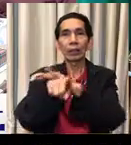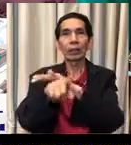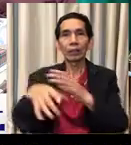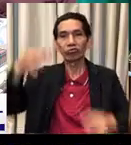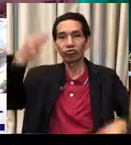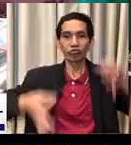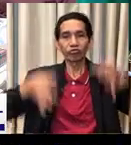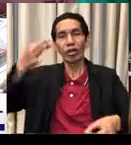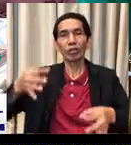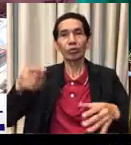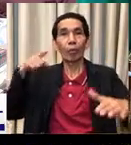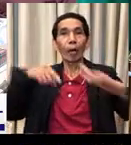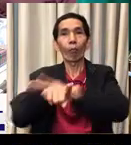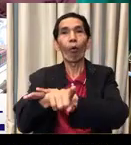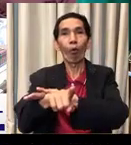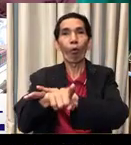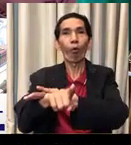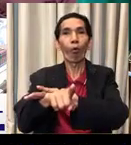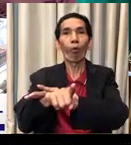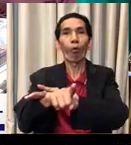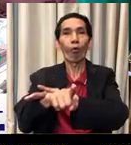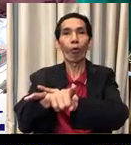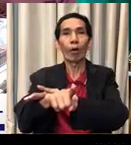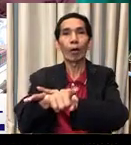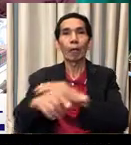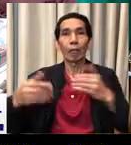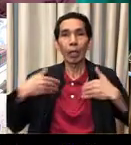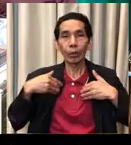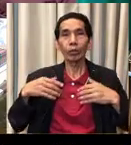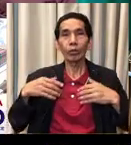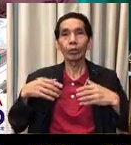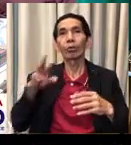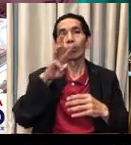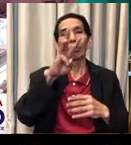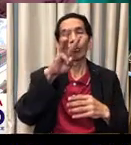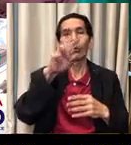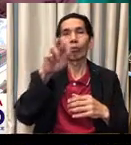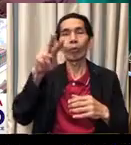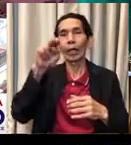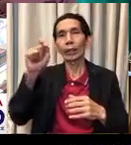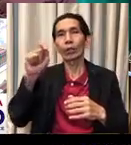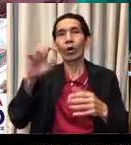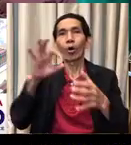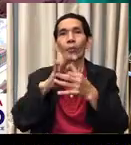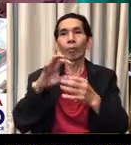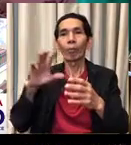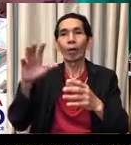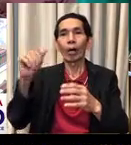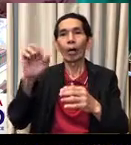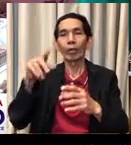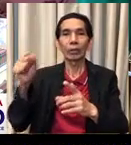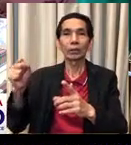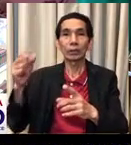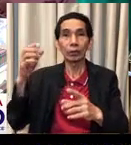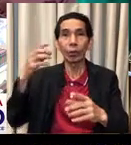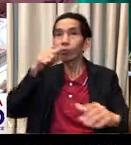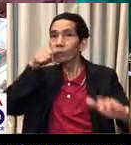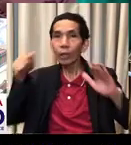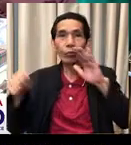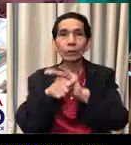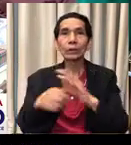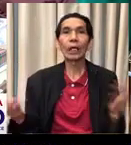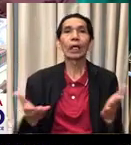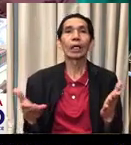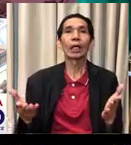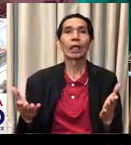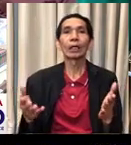husgado. Oh, may waranto pares eh. Oh, nagtago. Oh, alam niyo saan?